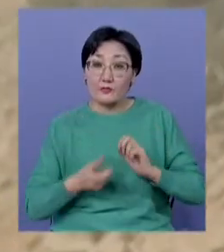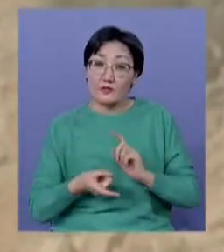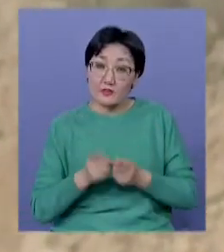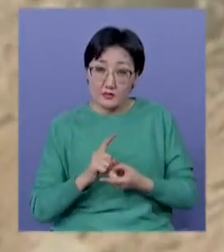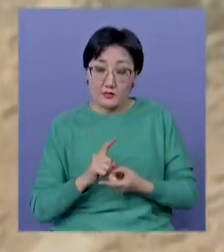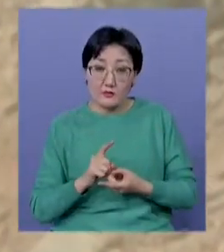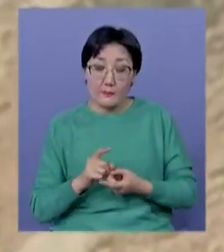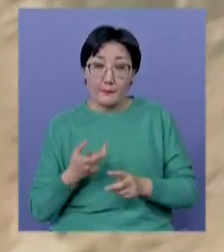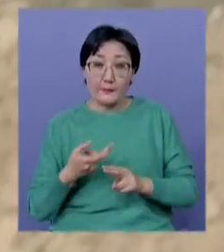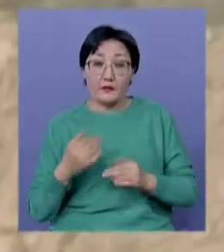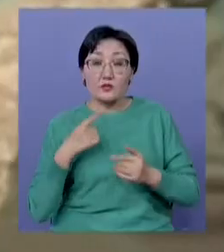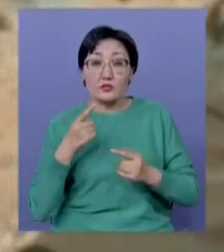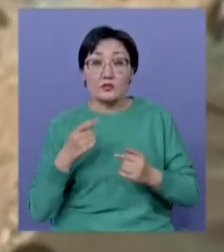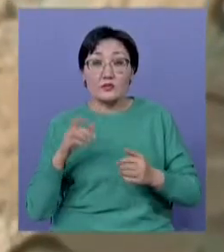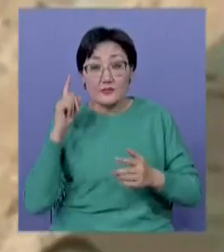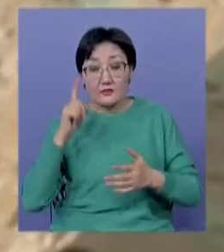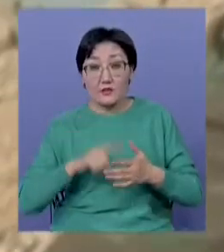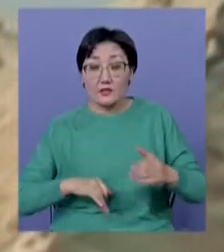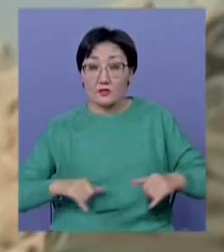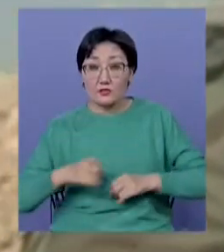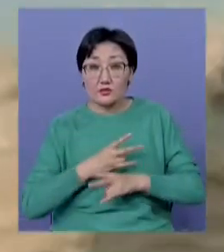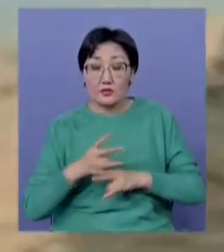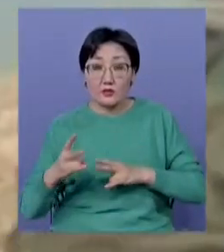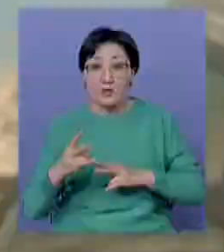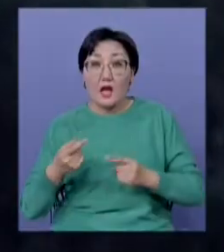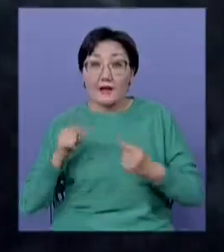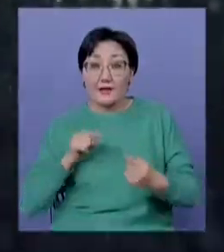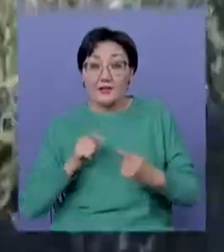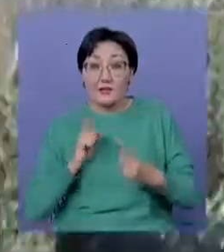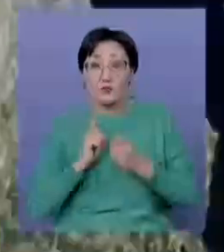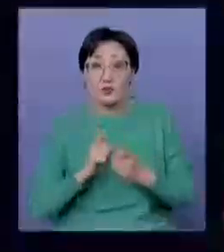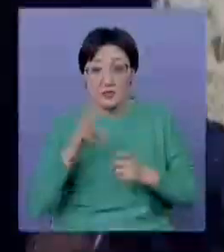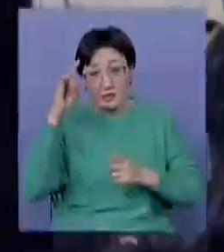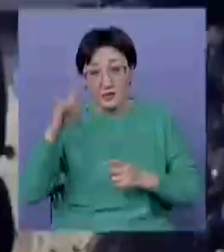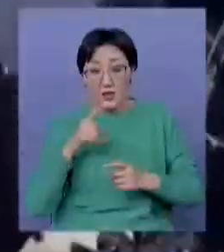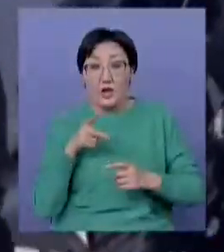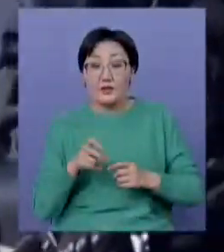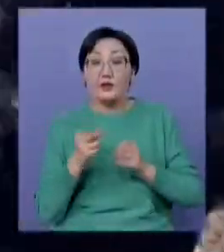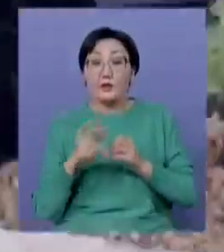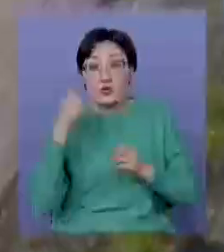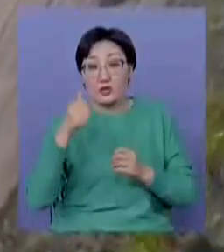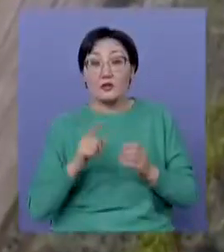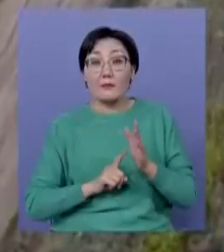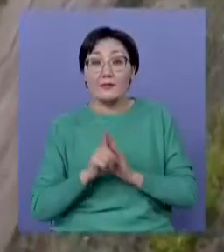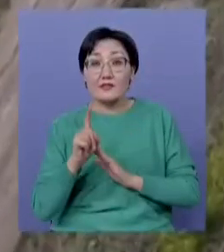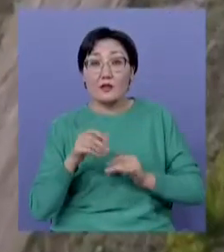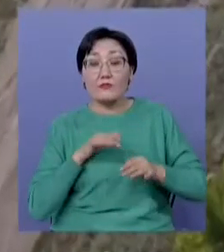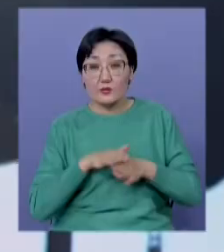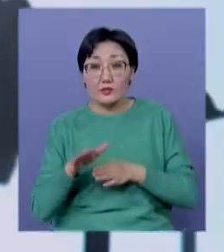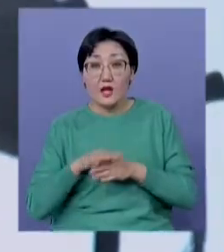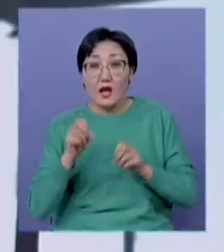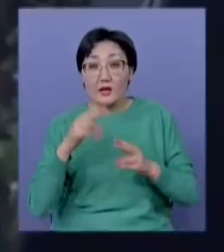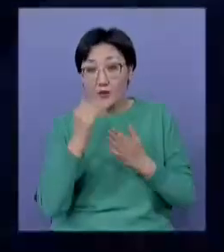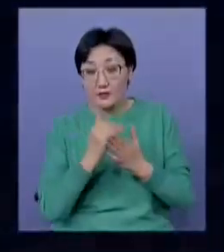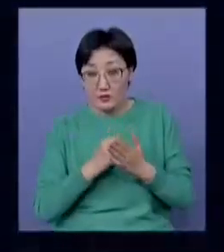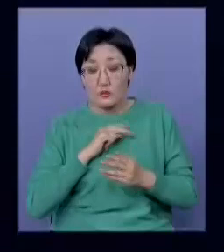проблемаларының біріне айналған. Десе де діни экстремизм мен лаңкестікке қарсы күрес елімізде 2013 жылдан бастау алып, арнайы